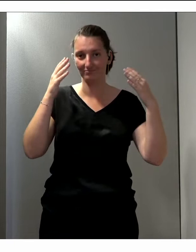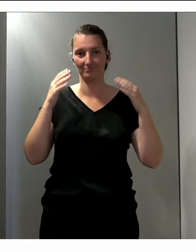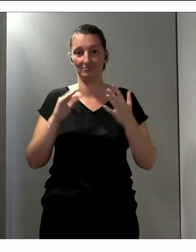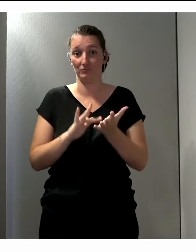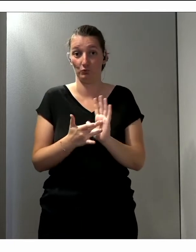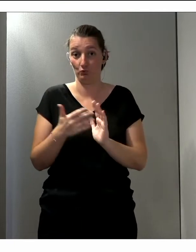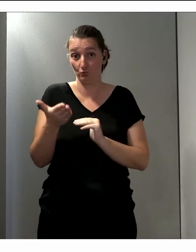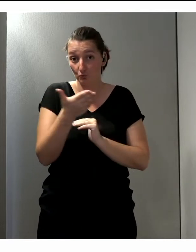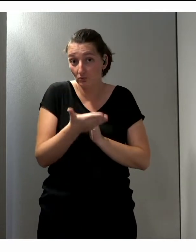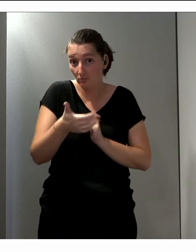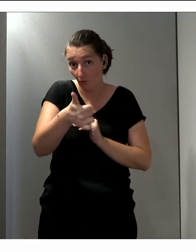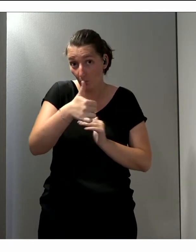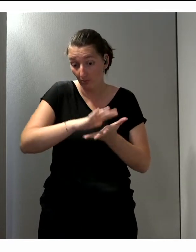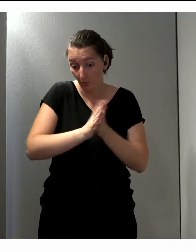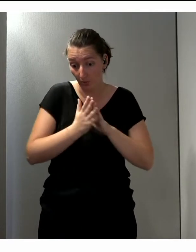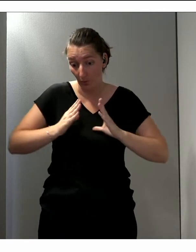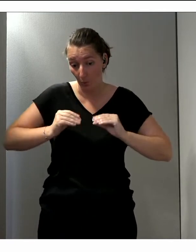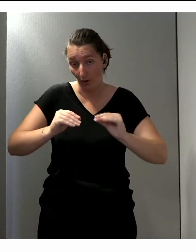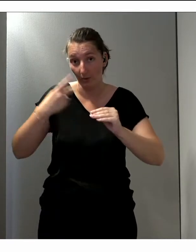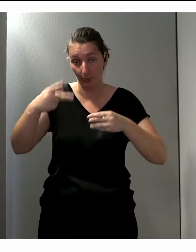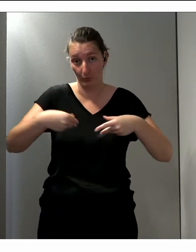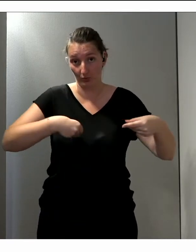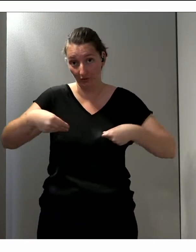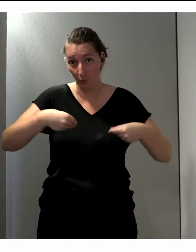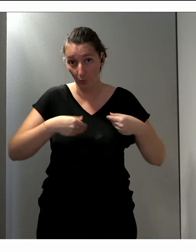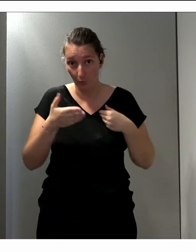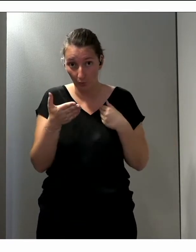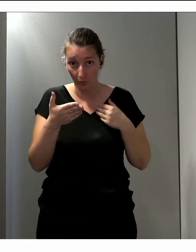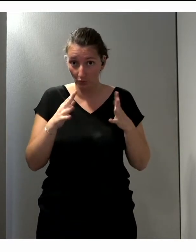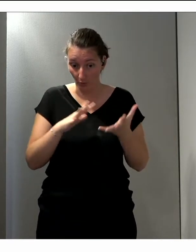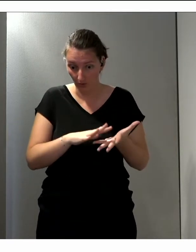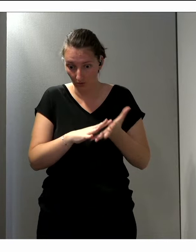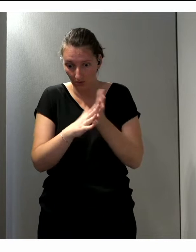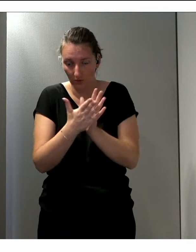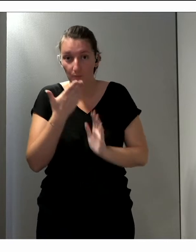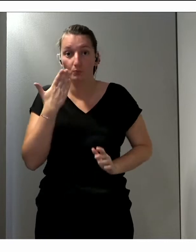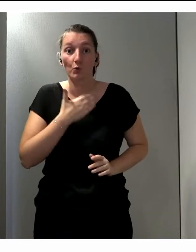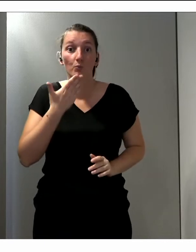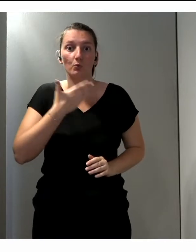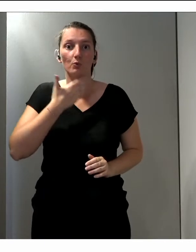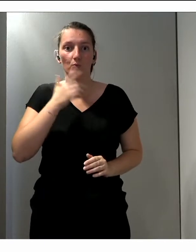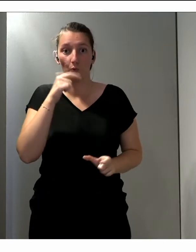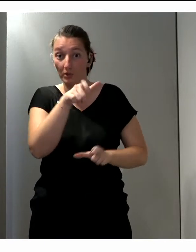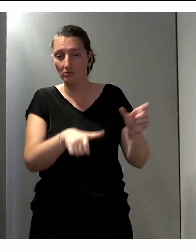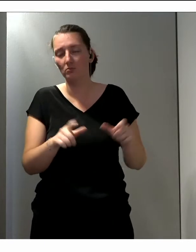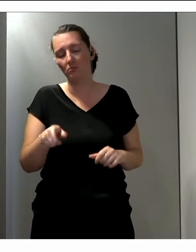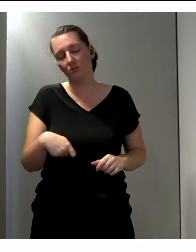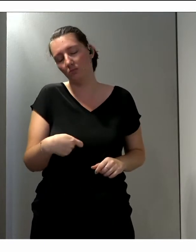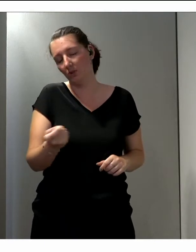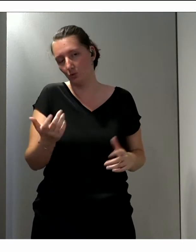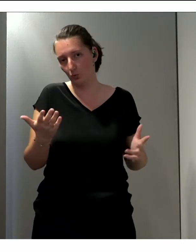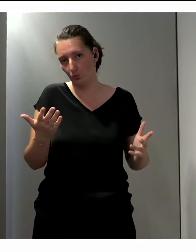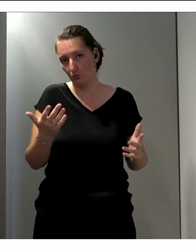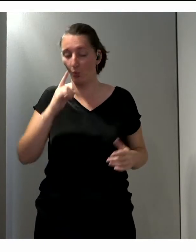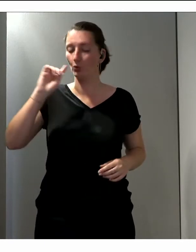vous mettez en place pour que les choses aillent mieux pour les personnes, bien sûr, de